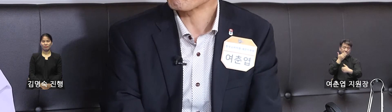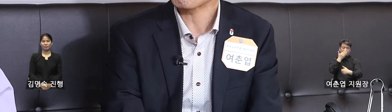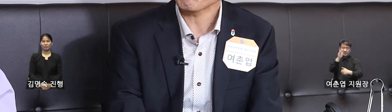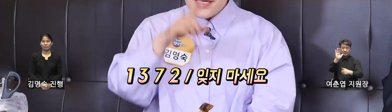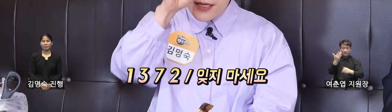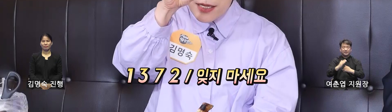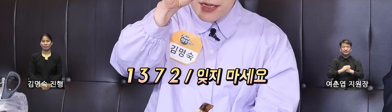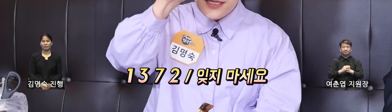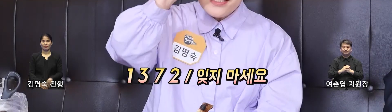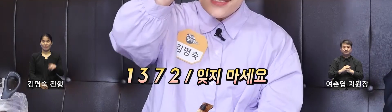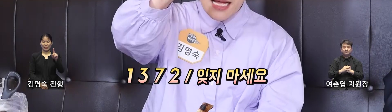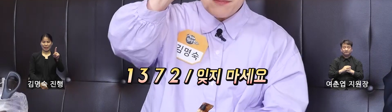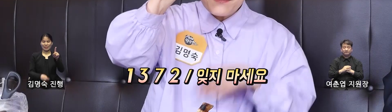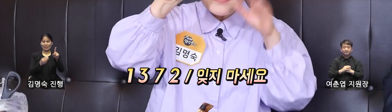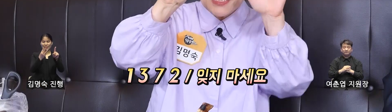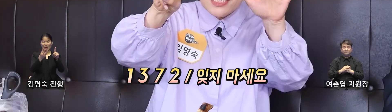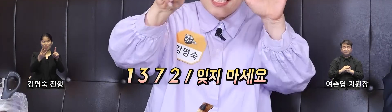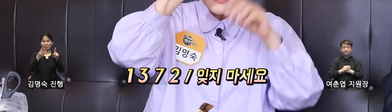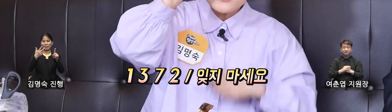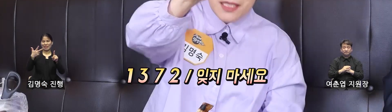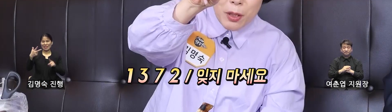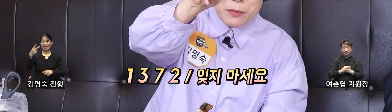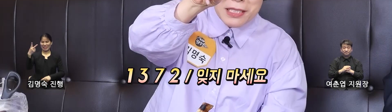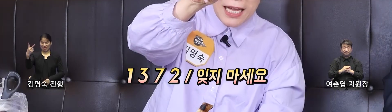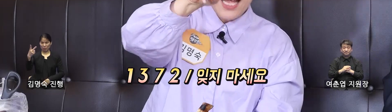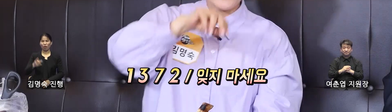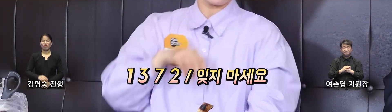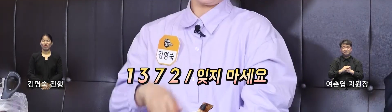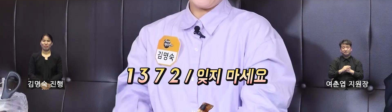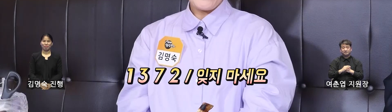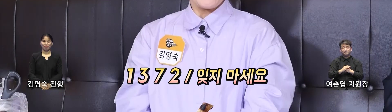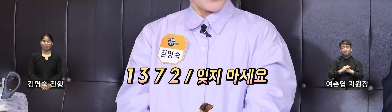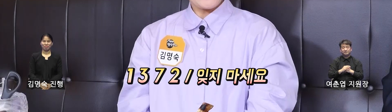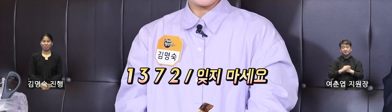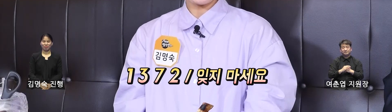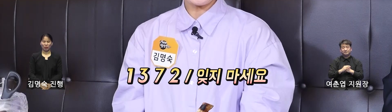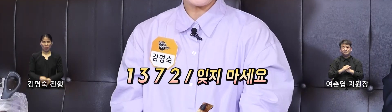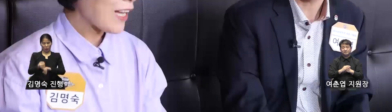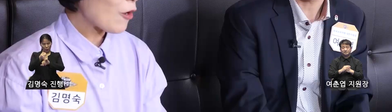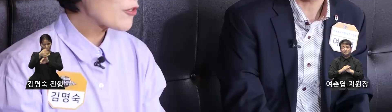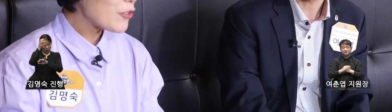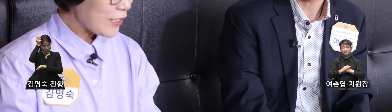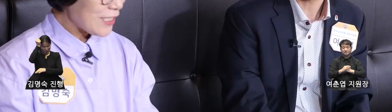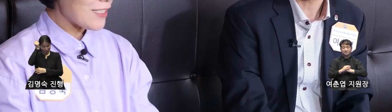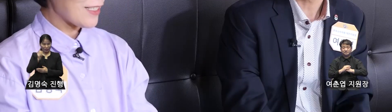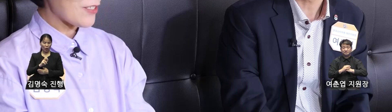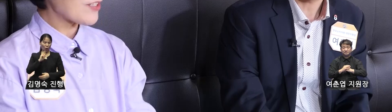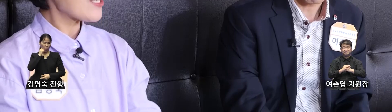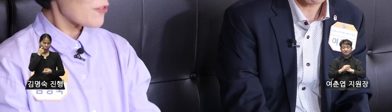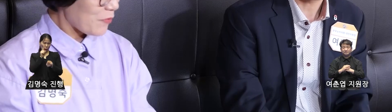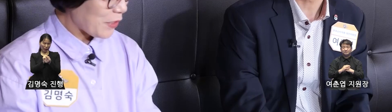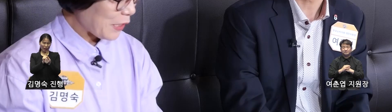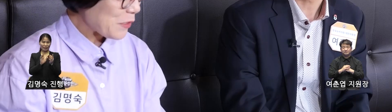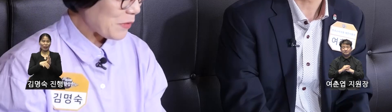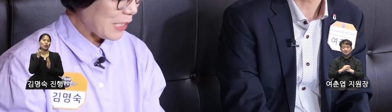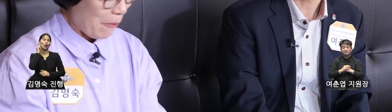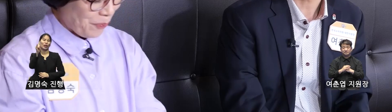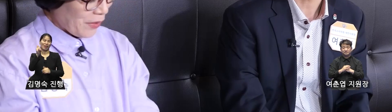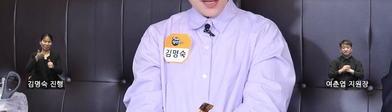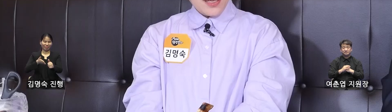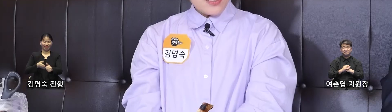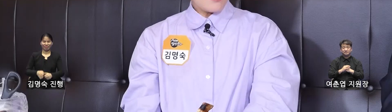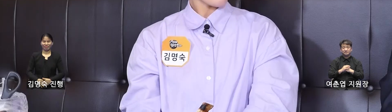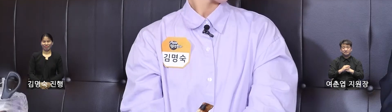있습니다. 네. 1, 3, 7, 2번입니다. 예, 꼭 기억해 두셨다가 어려운 일 있을 때 전화 주시면